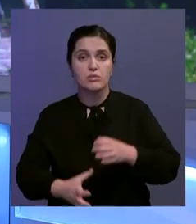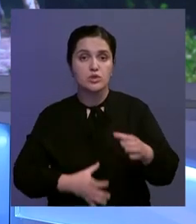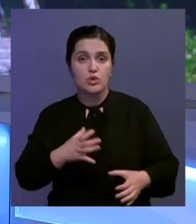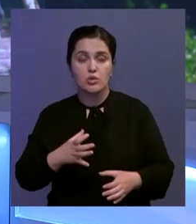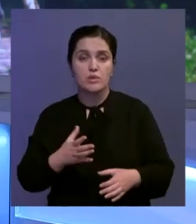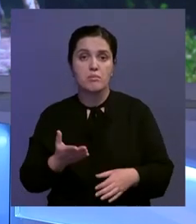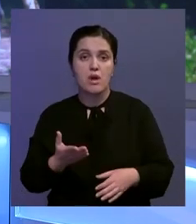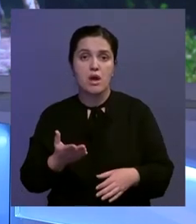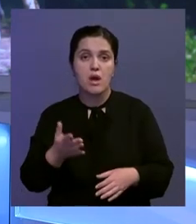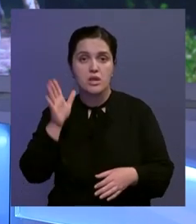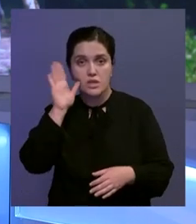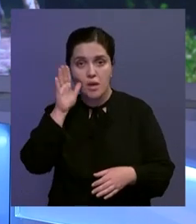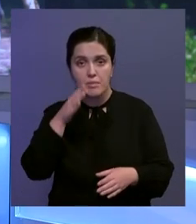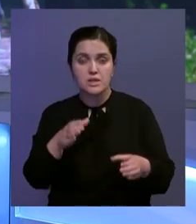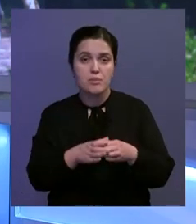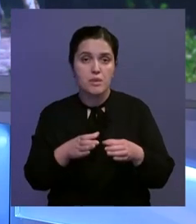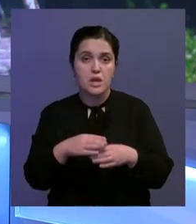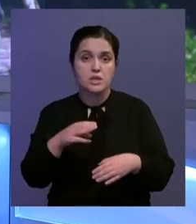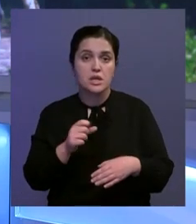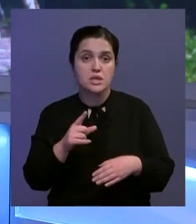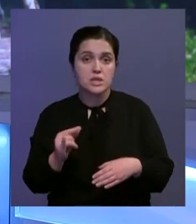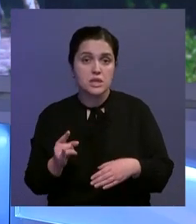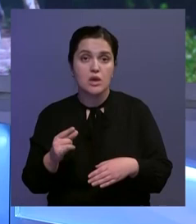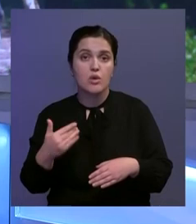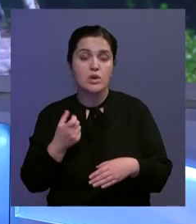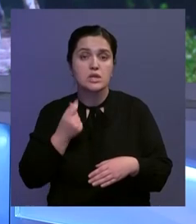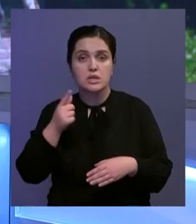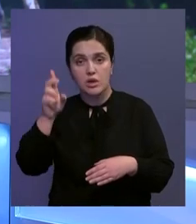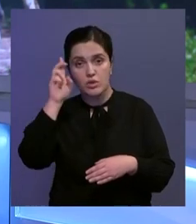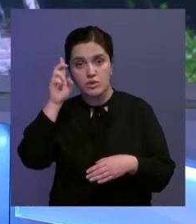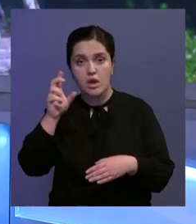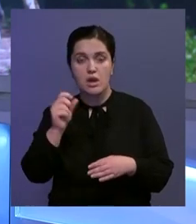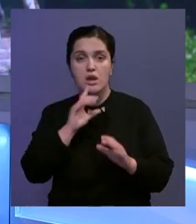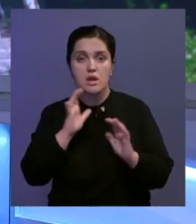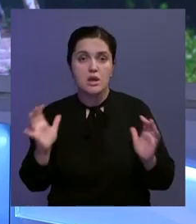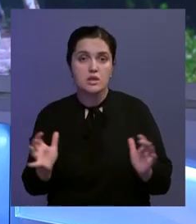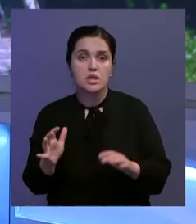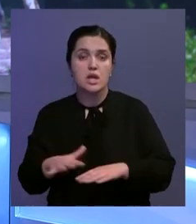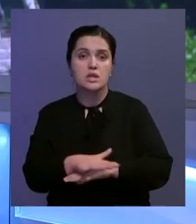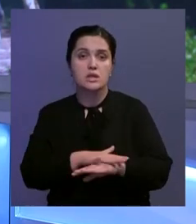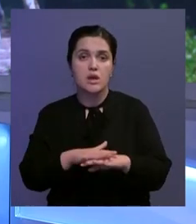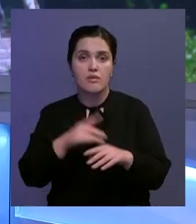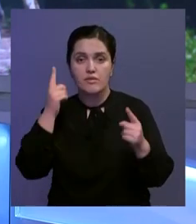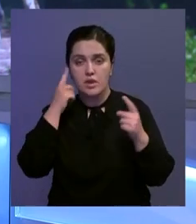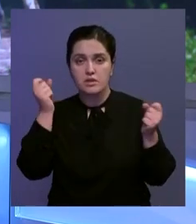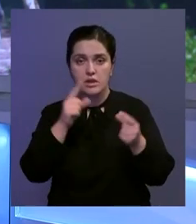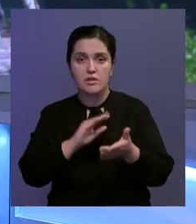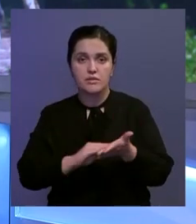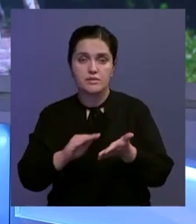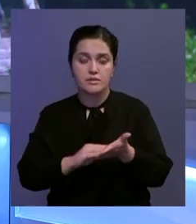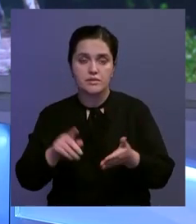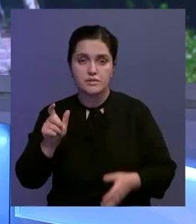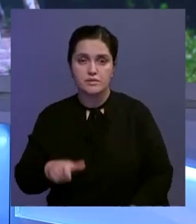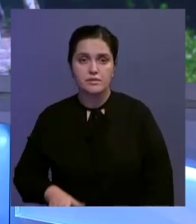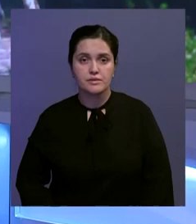и в международном кинологическом сообществе, а на тазы претендуют несколько государств. Как сохранить национальное